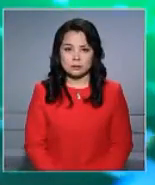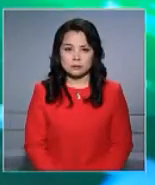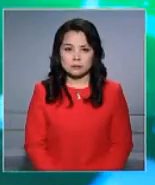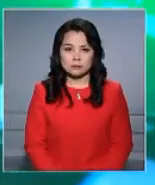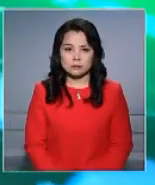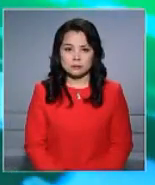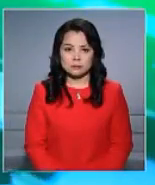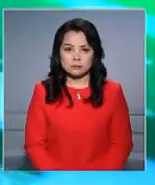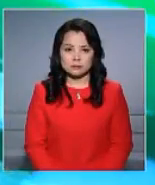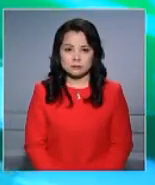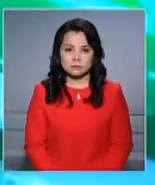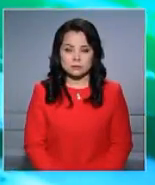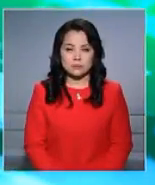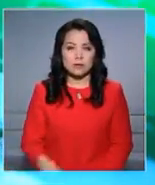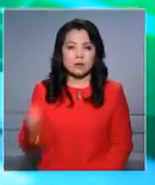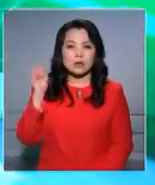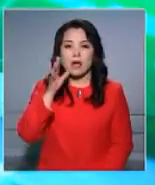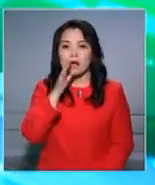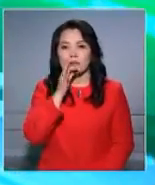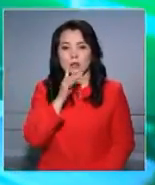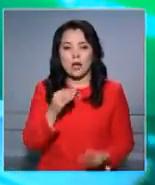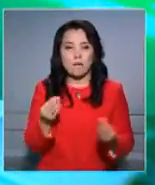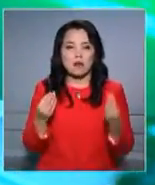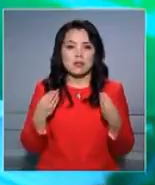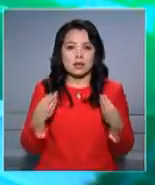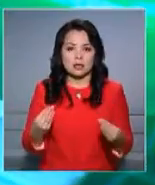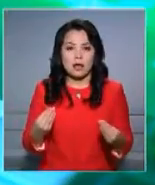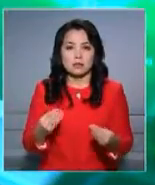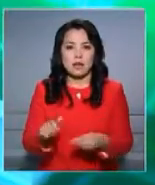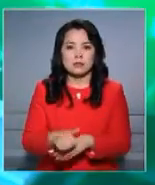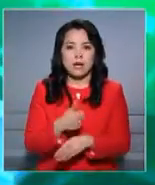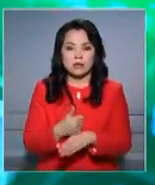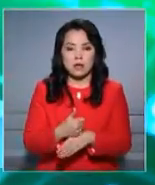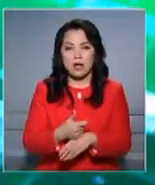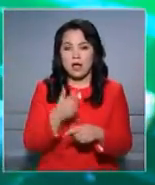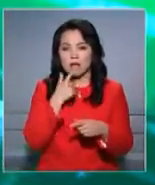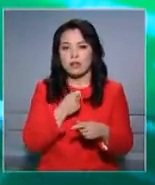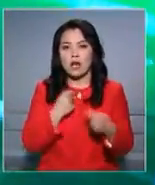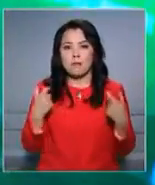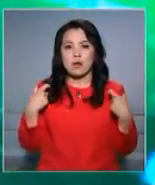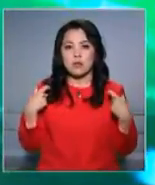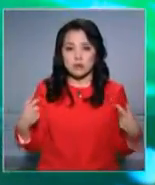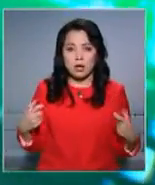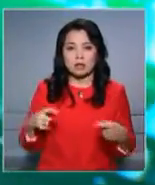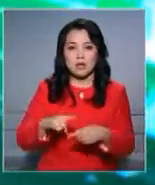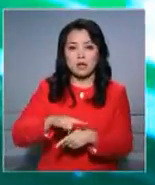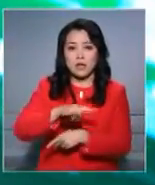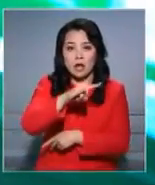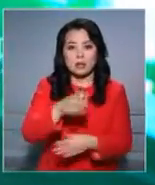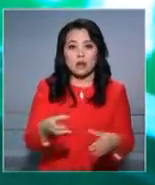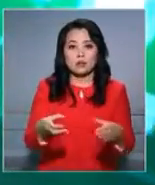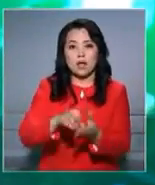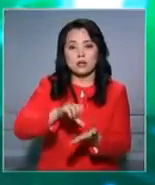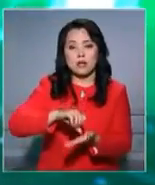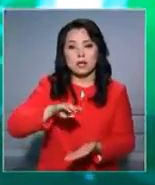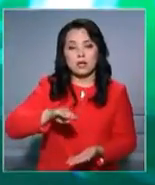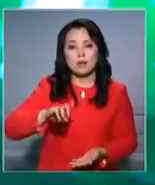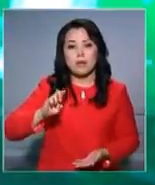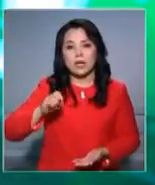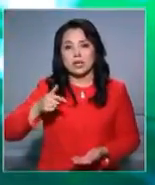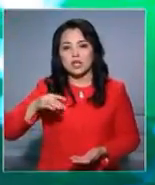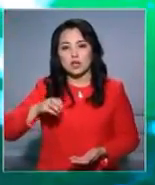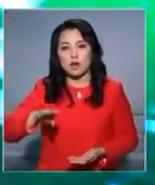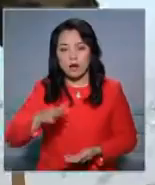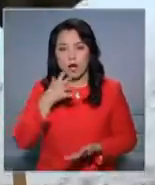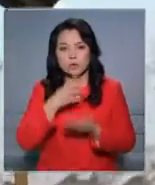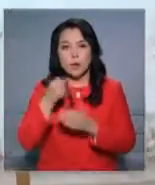Өзге де ақпараттар жөнінде Кеңес одағының батыры, авиацияның генерал-майоры Талғат Бигелдиновтың мүсіні Ресей Ұлы Отан соғысының